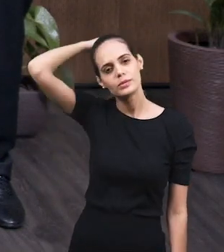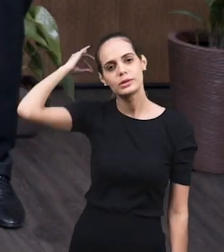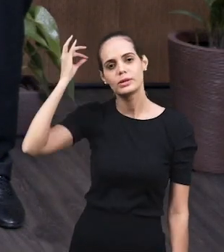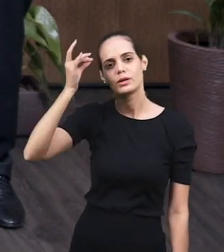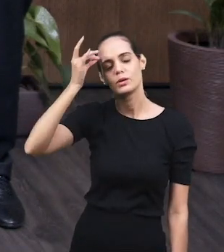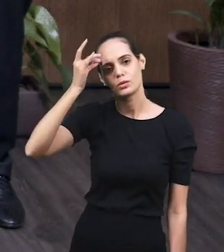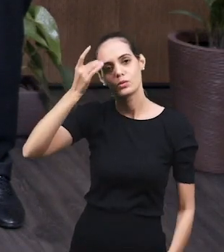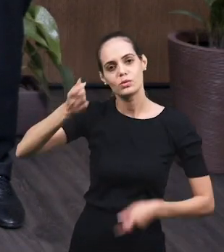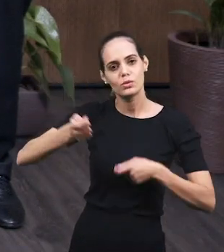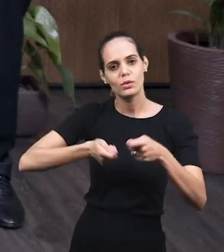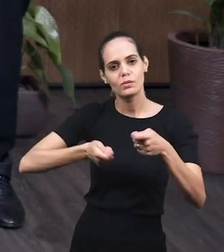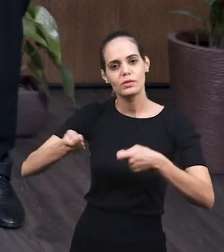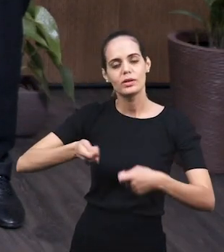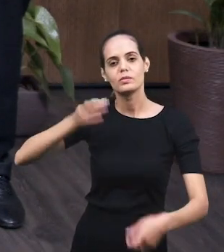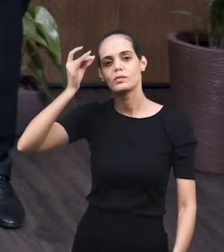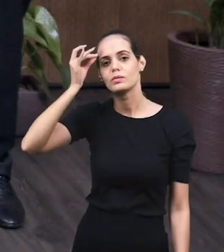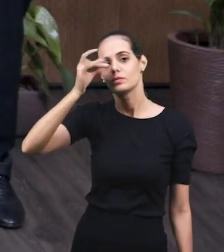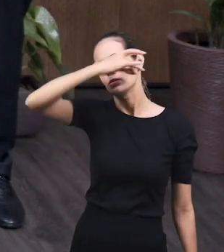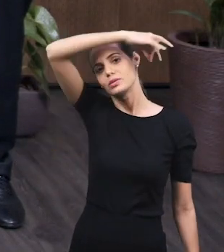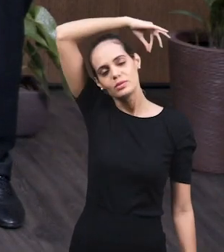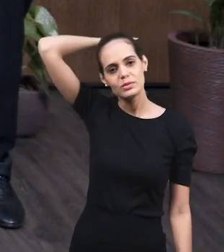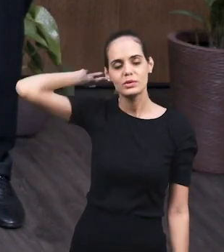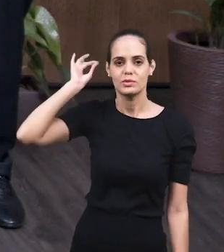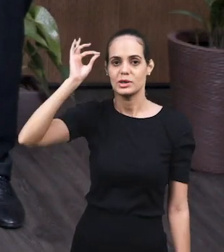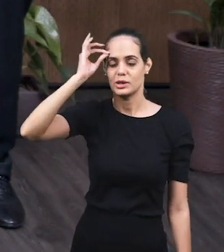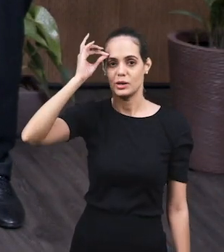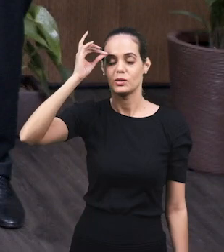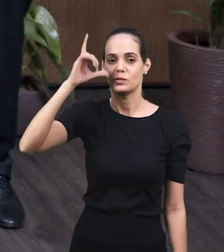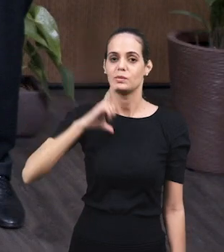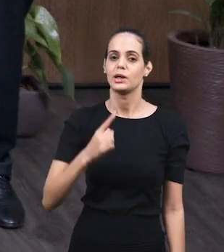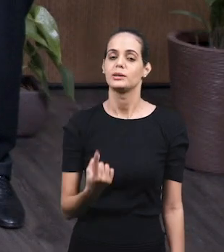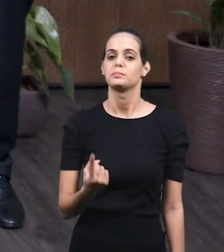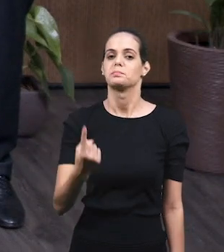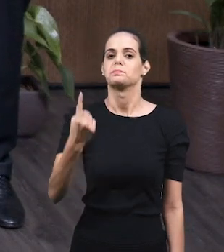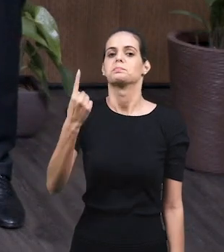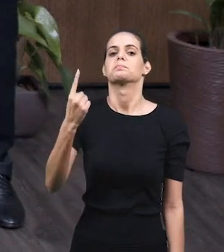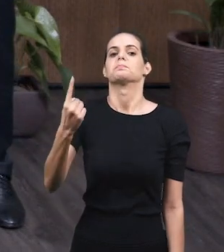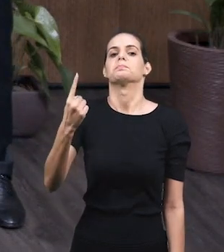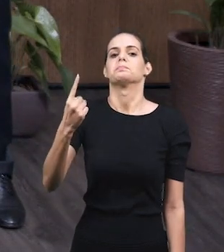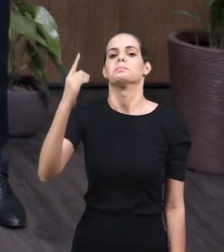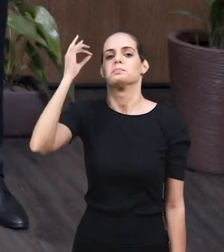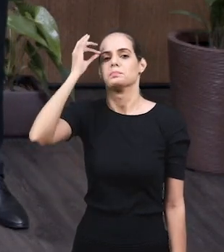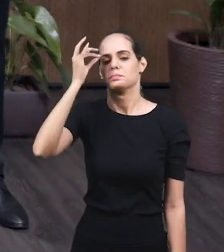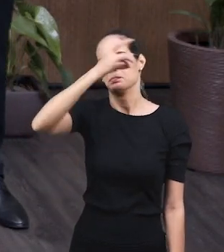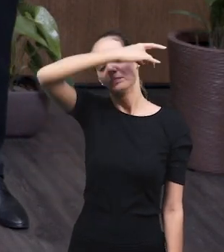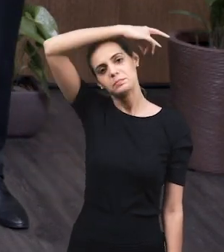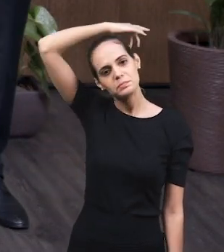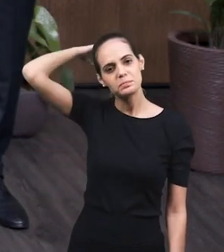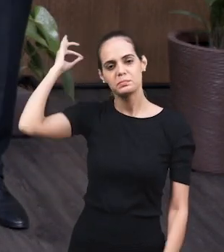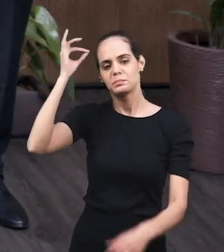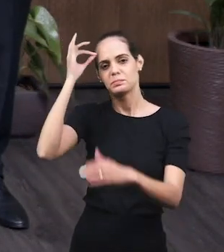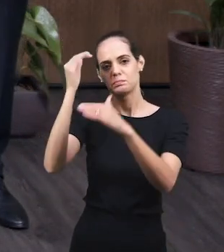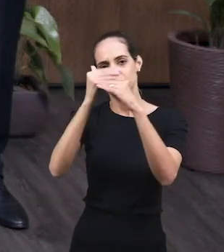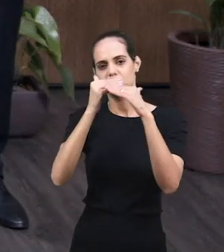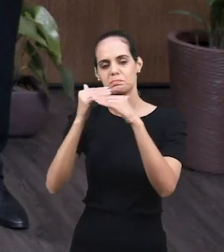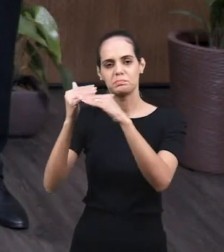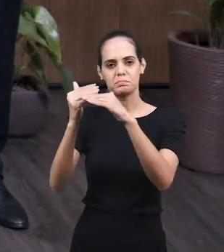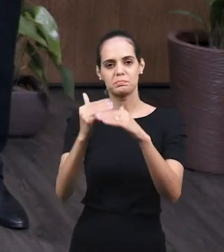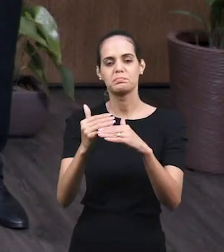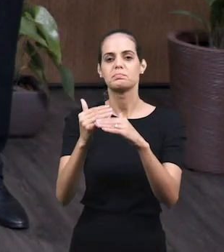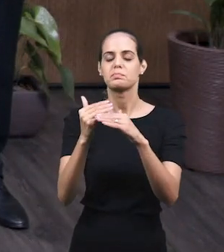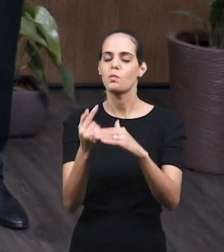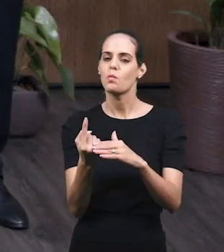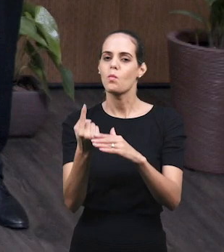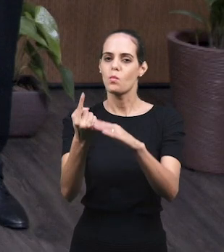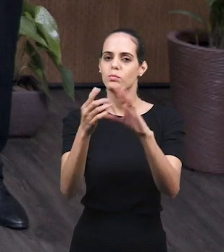la voix du Saint-Esprit, dans la direction du Saint-Esprit, dans le gouvernement du Saint-Esprit, c'est là que nous pouvons avoir l'unité